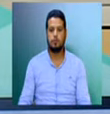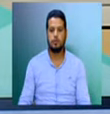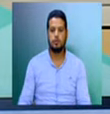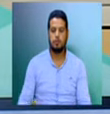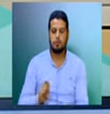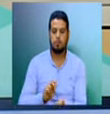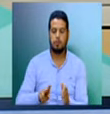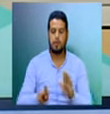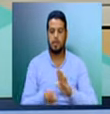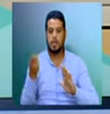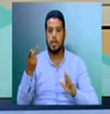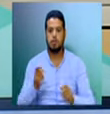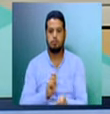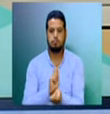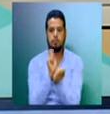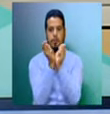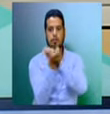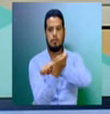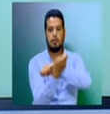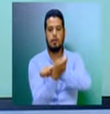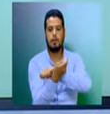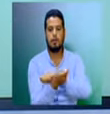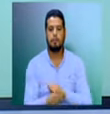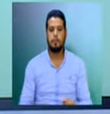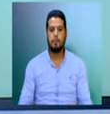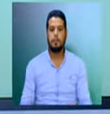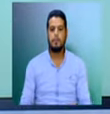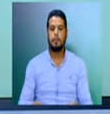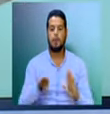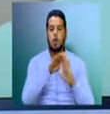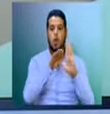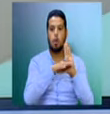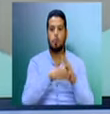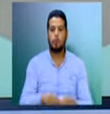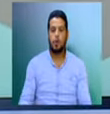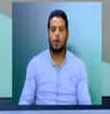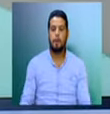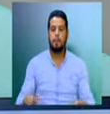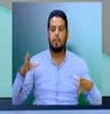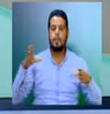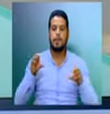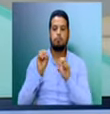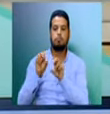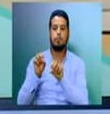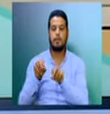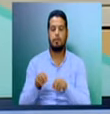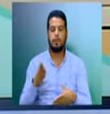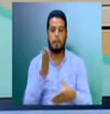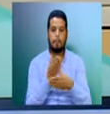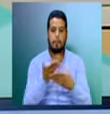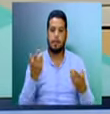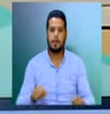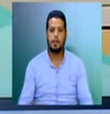الهيكلي للتربية والتعليم، والتحيين الدوري للبرامج التربوية لتخفيف الجودة،